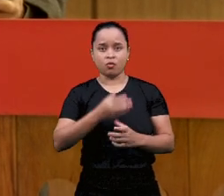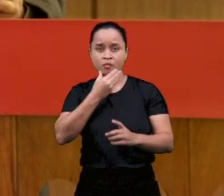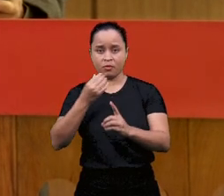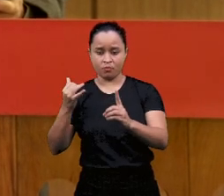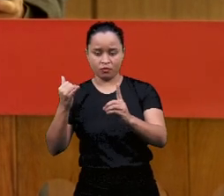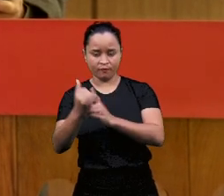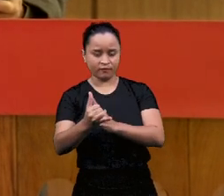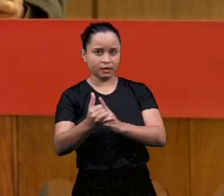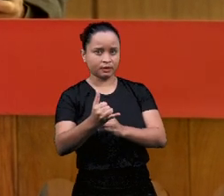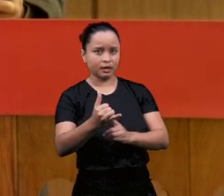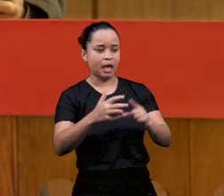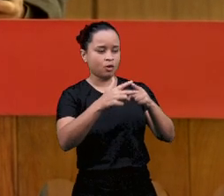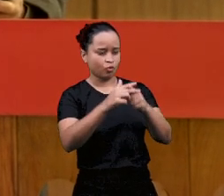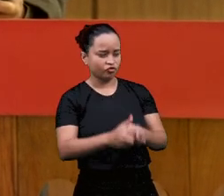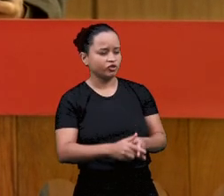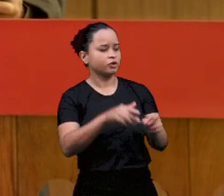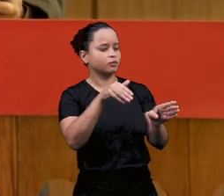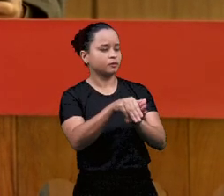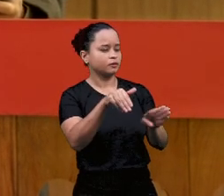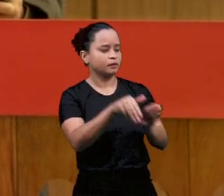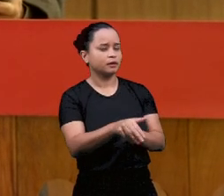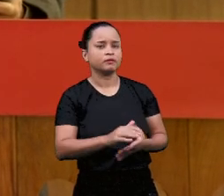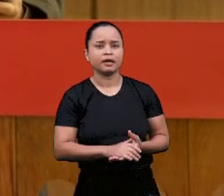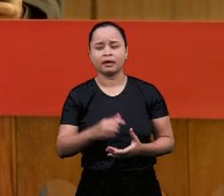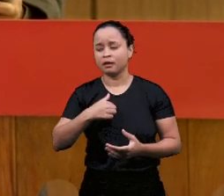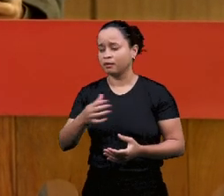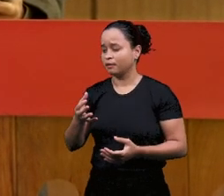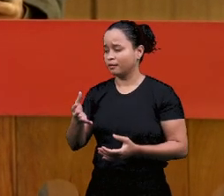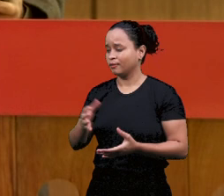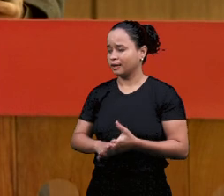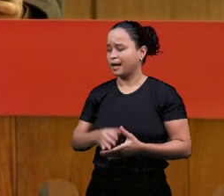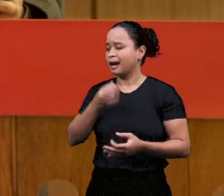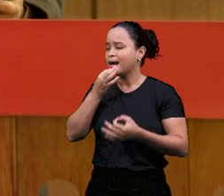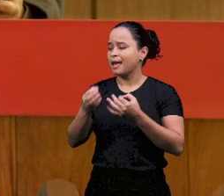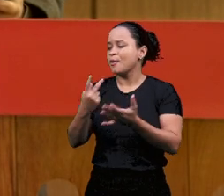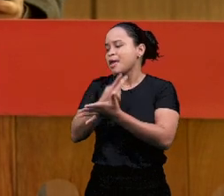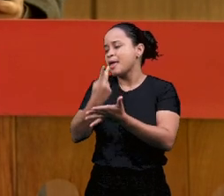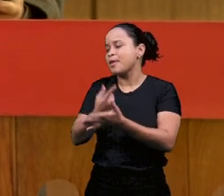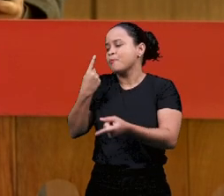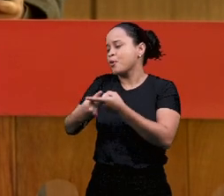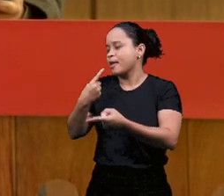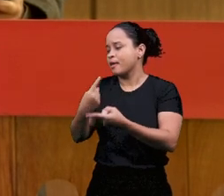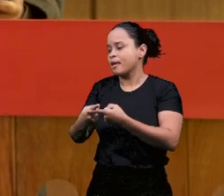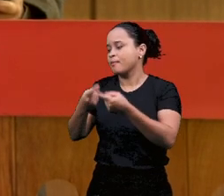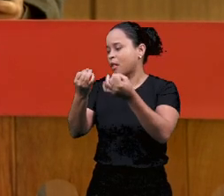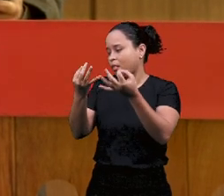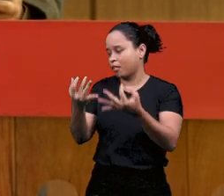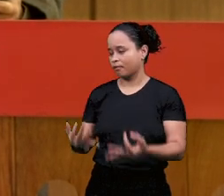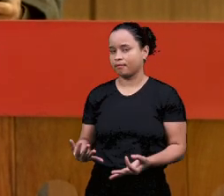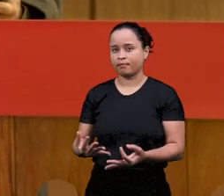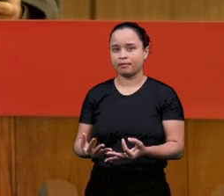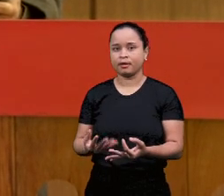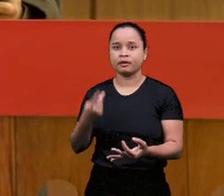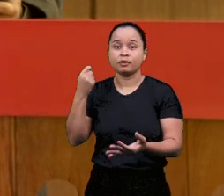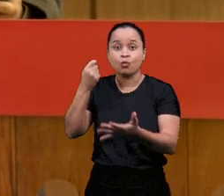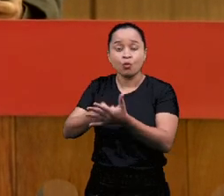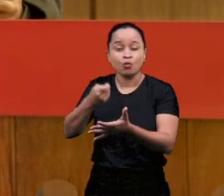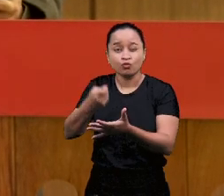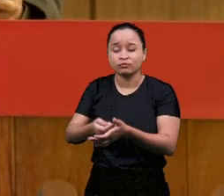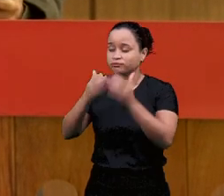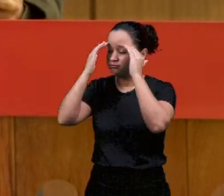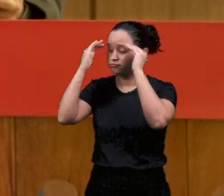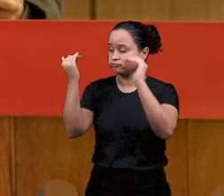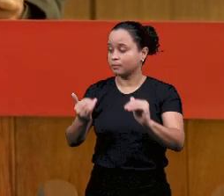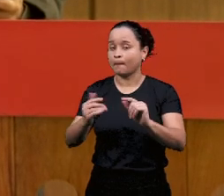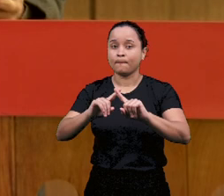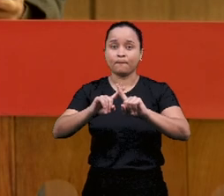allé justifier son erreur parce qu'il lui a manqué l'humilité et encore il a persisté dans sa désobéissance. Mais David,